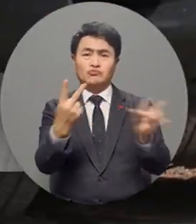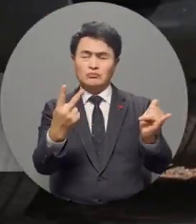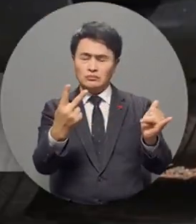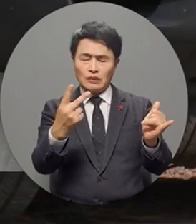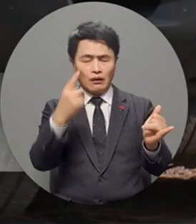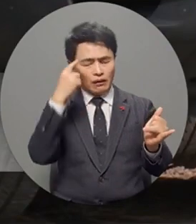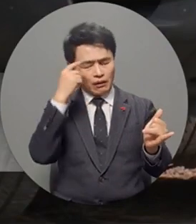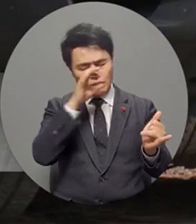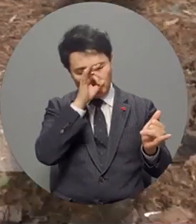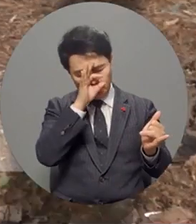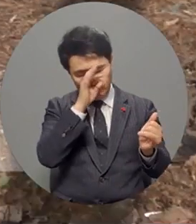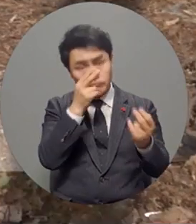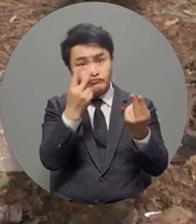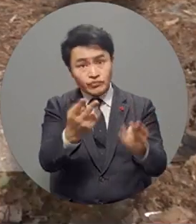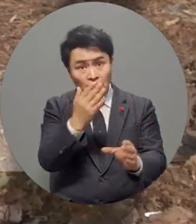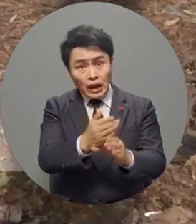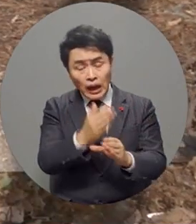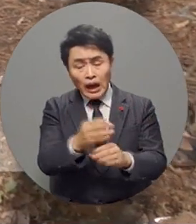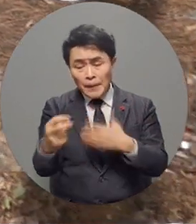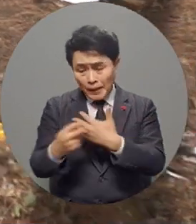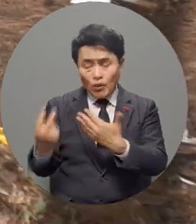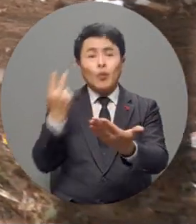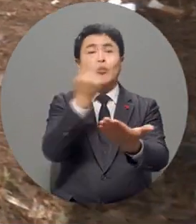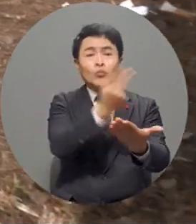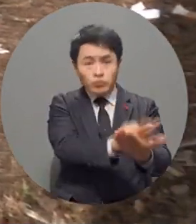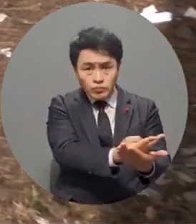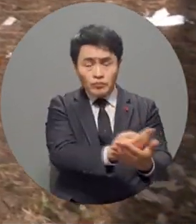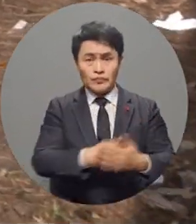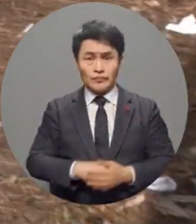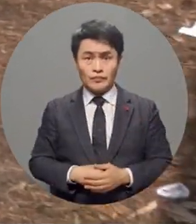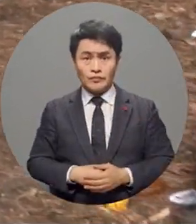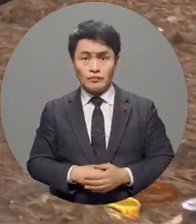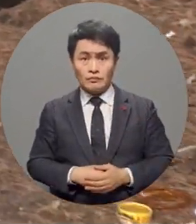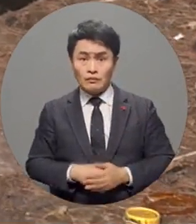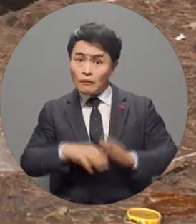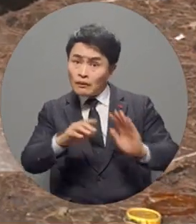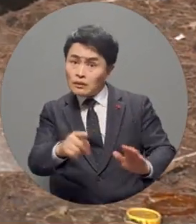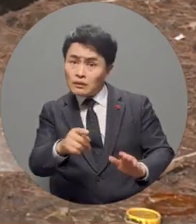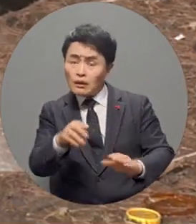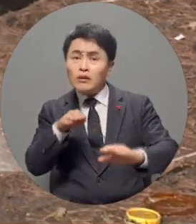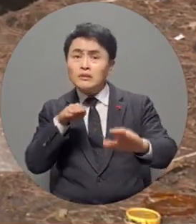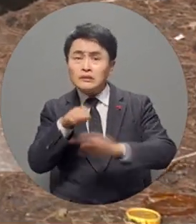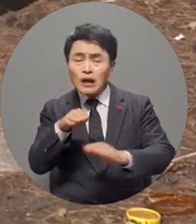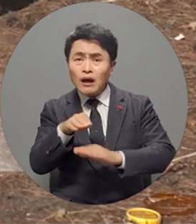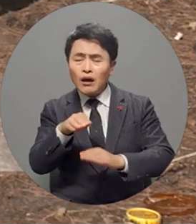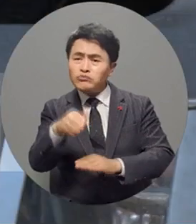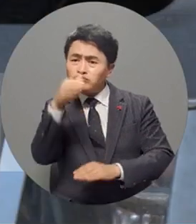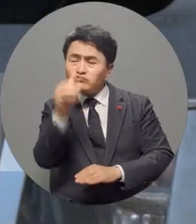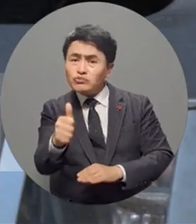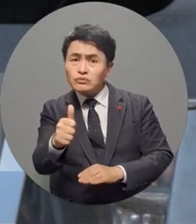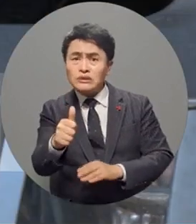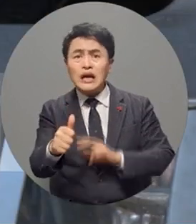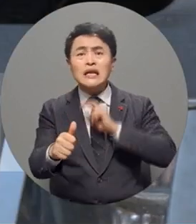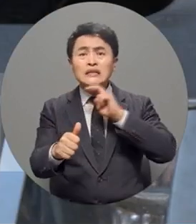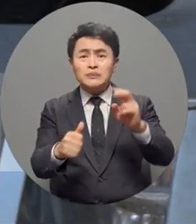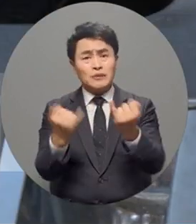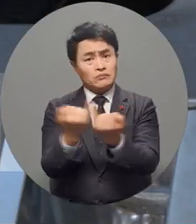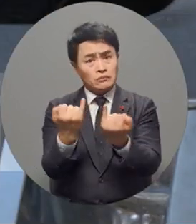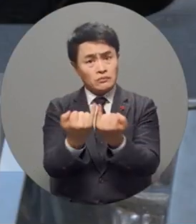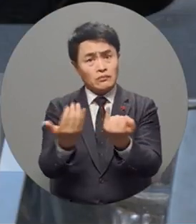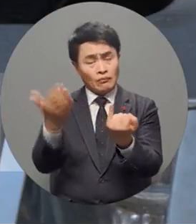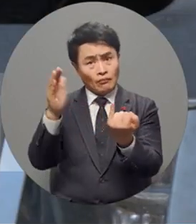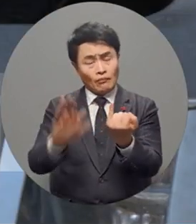의식이 없는 상태였고 곧바로 병원으로 옮겨졌습니다. 이들이 타고 있던 차량 주인은 20대